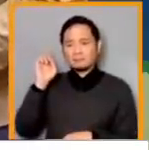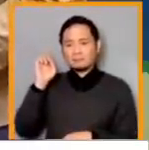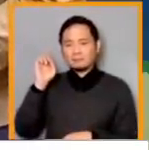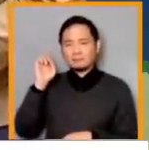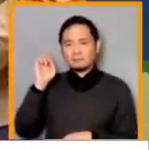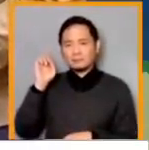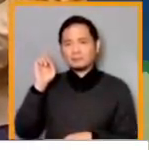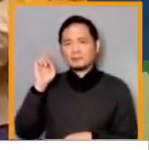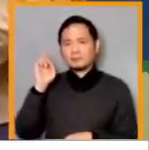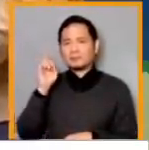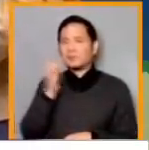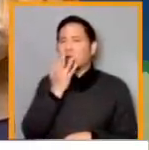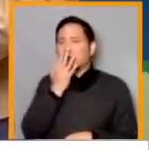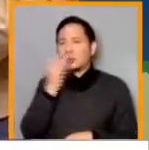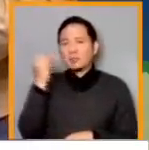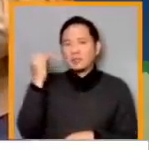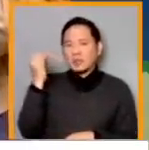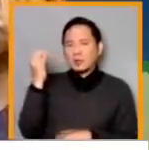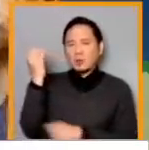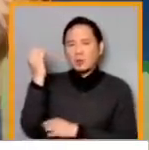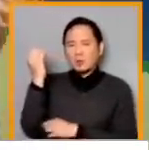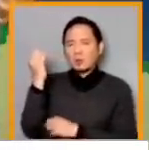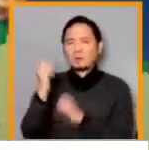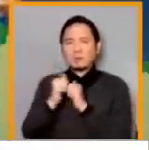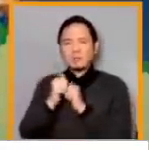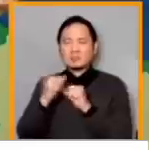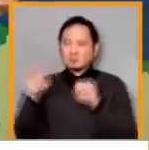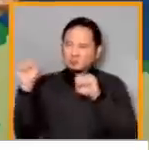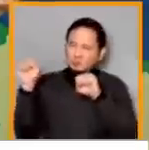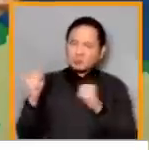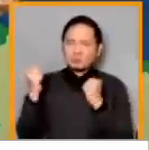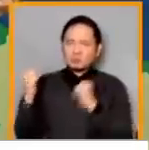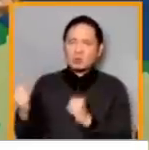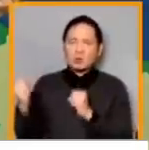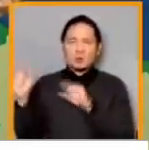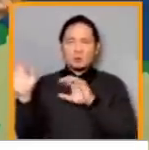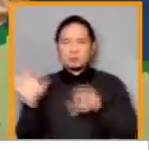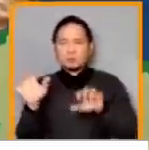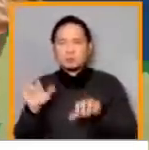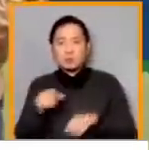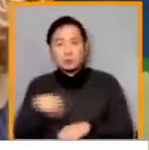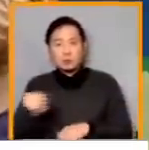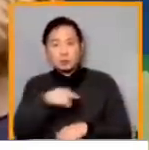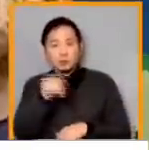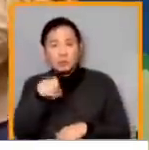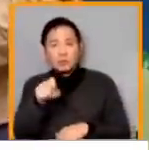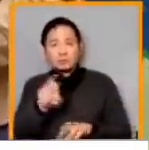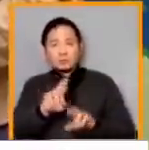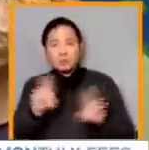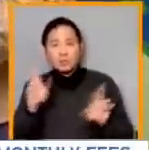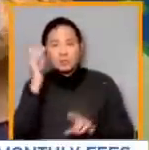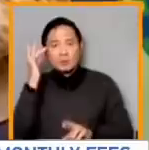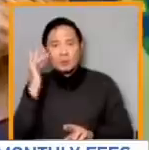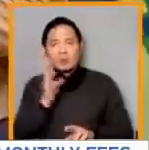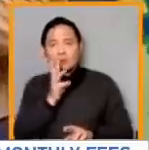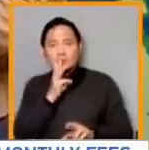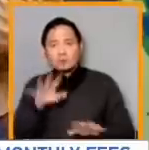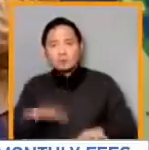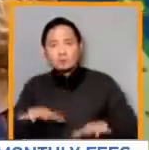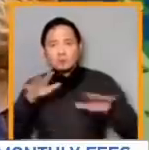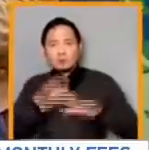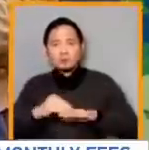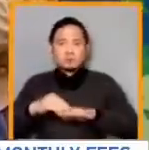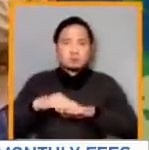ulan. Kaya patuloy yung paghahanda o I am ready kayo sa posibleng baha at landslide sa maraming lugar sa